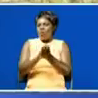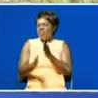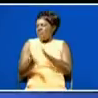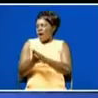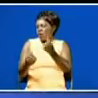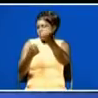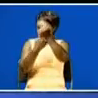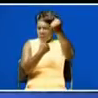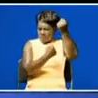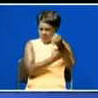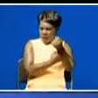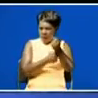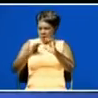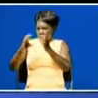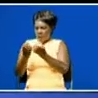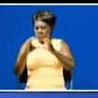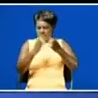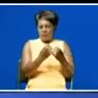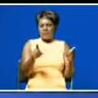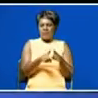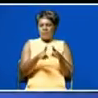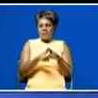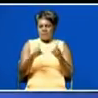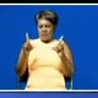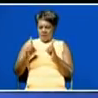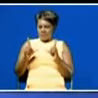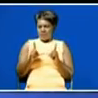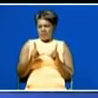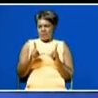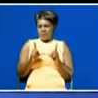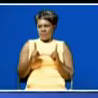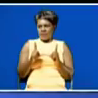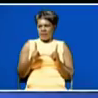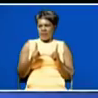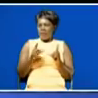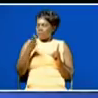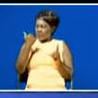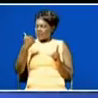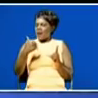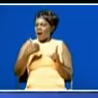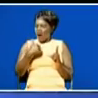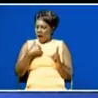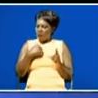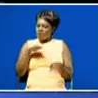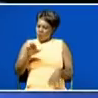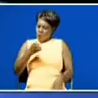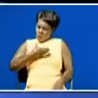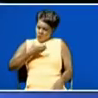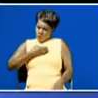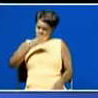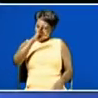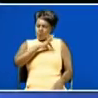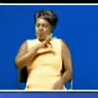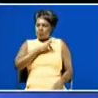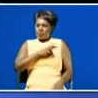mdhamini? Kila club hata kulingana na club licensing wanafaa kuwa na income yao. Kwa ile